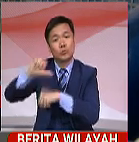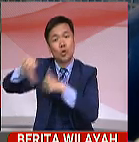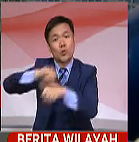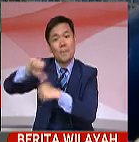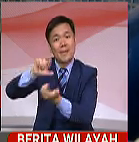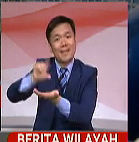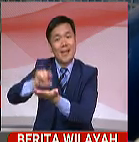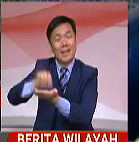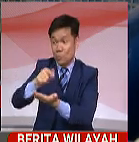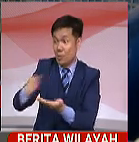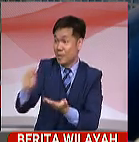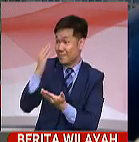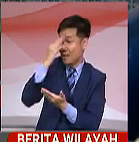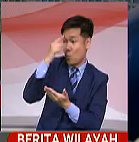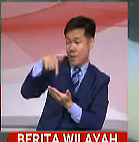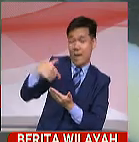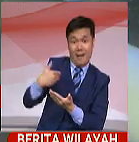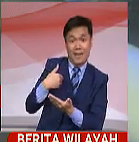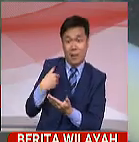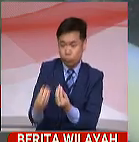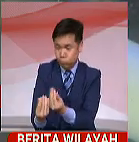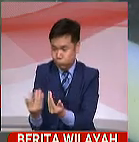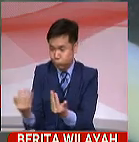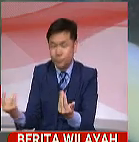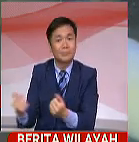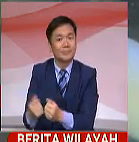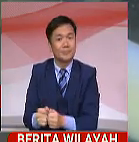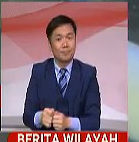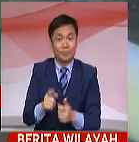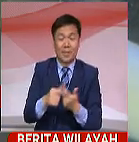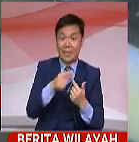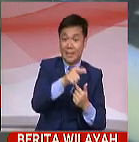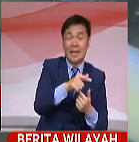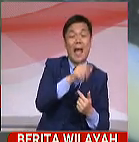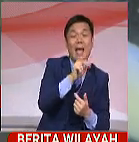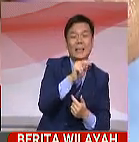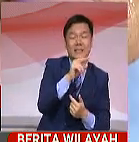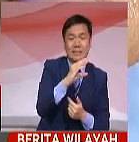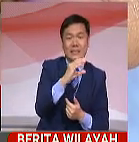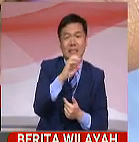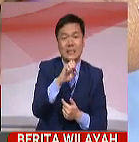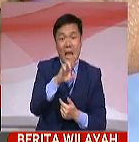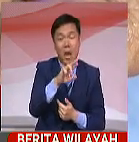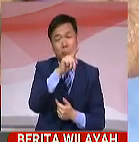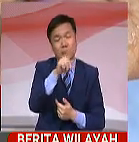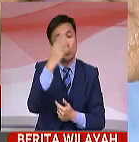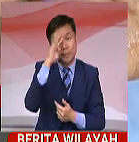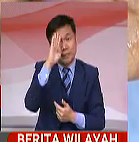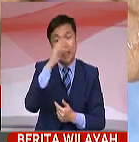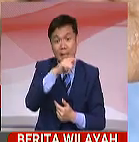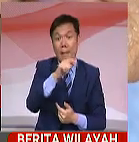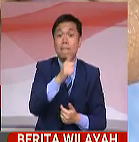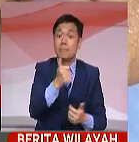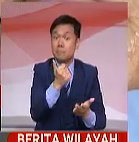bagi orang tahu yang kita ada produk tu. Wilayah Ekonomi Koridor Utara NCER turut memainkan peranan penting